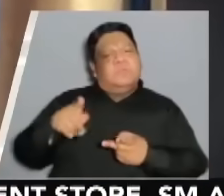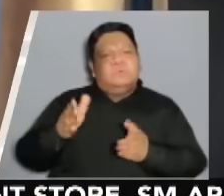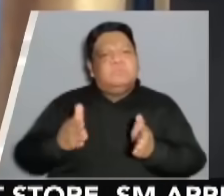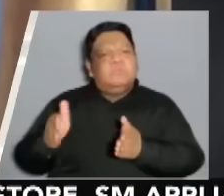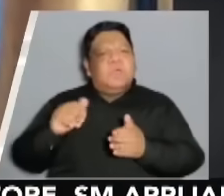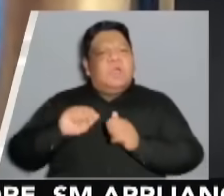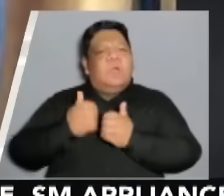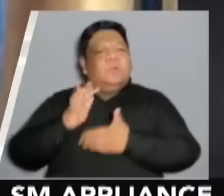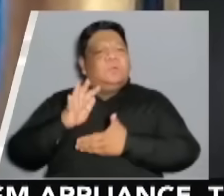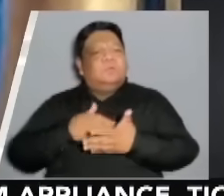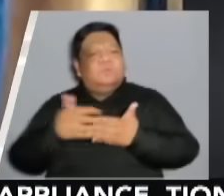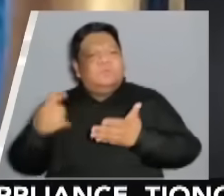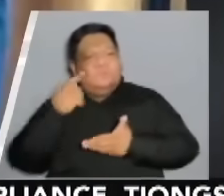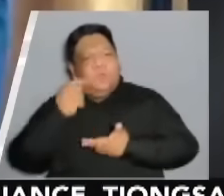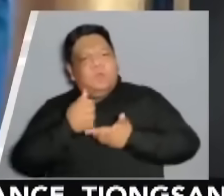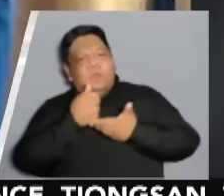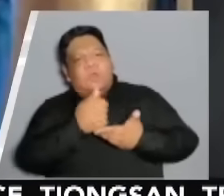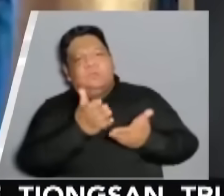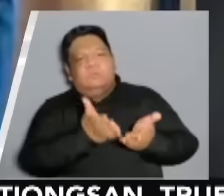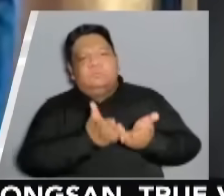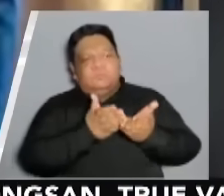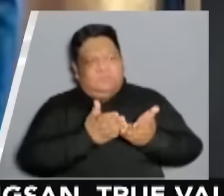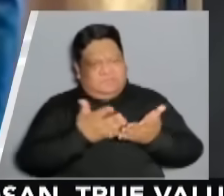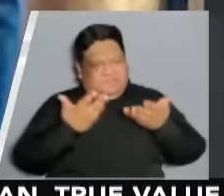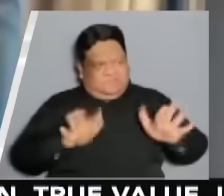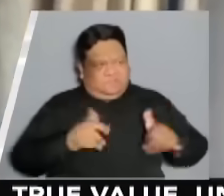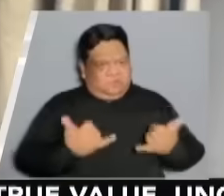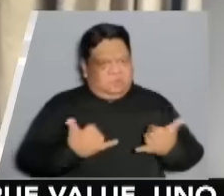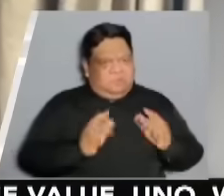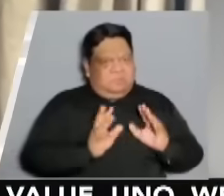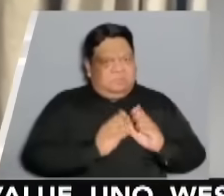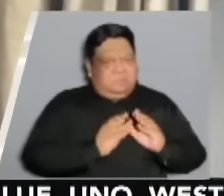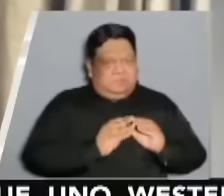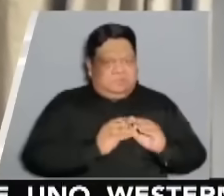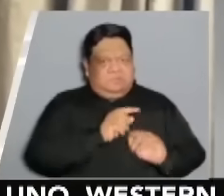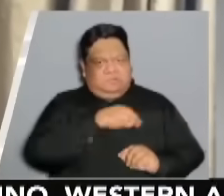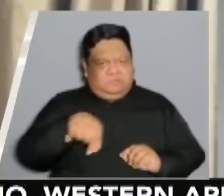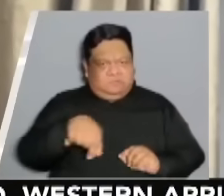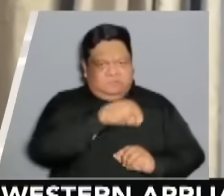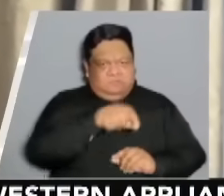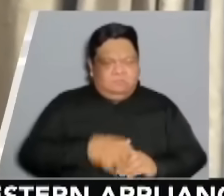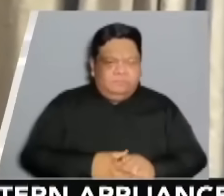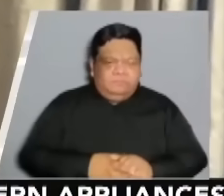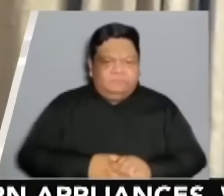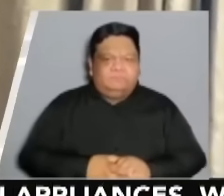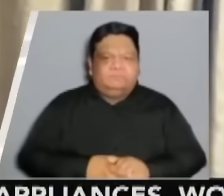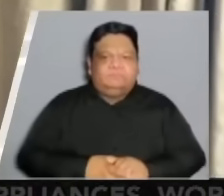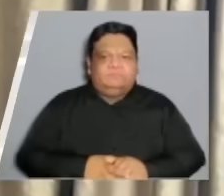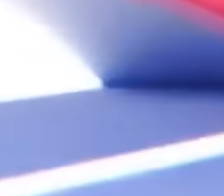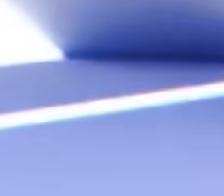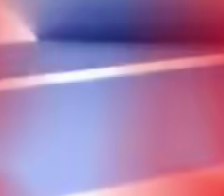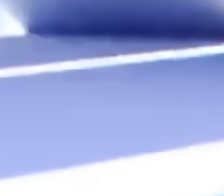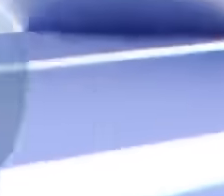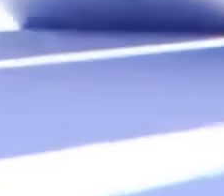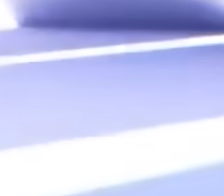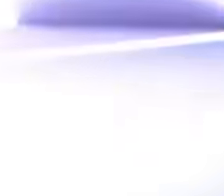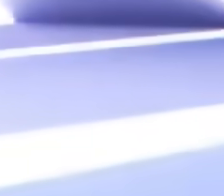ng Pilipinas at China. Para sa GMA Integrated News, Joseph Morong, nakatutok 24 oras.